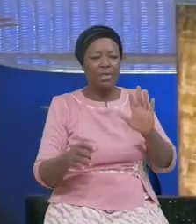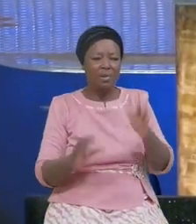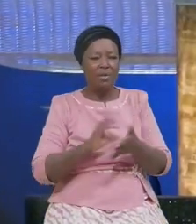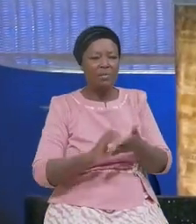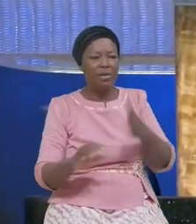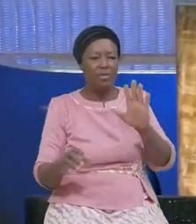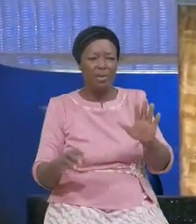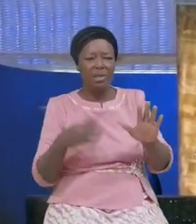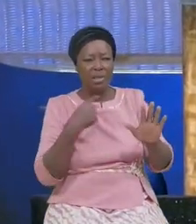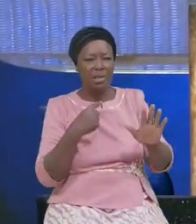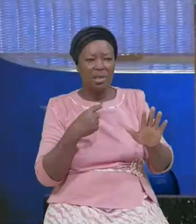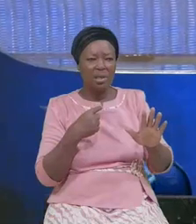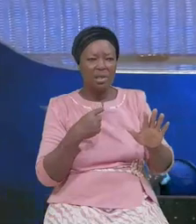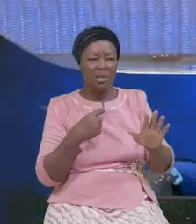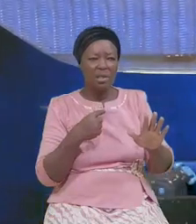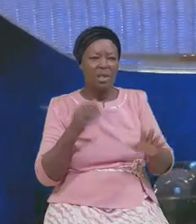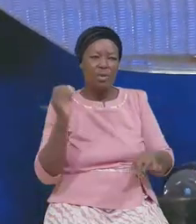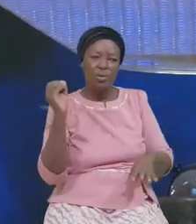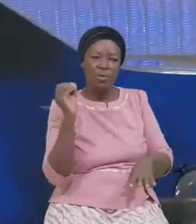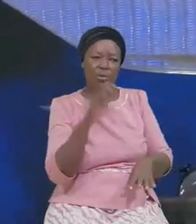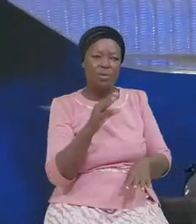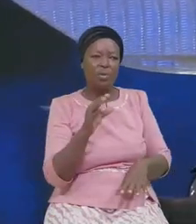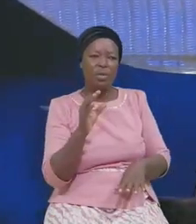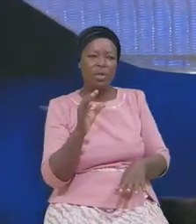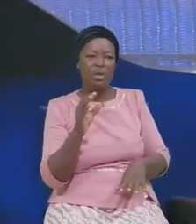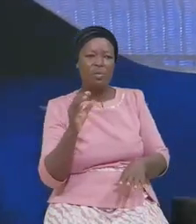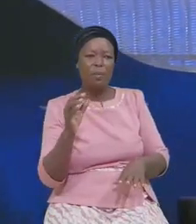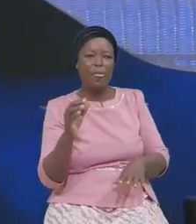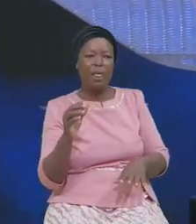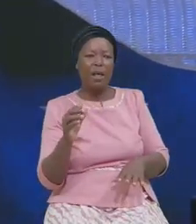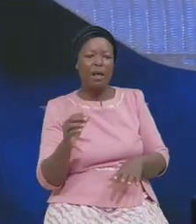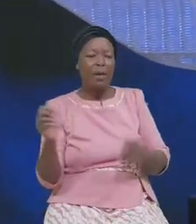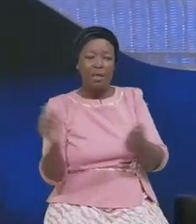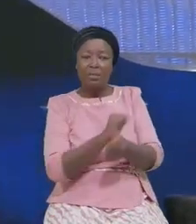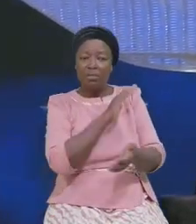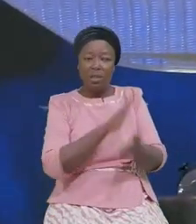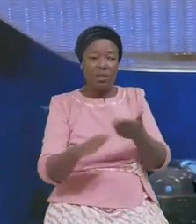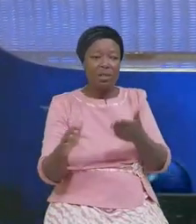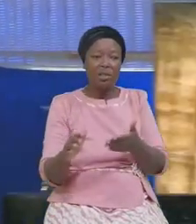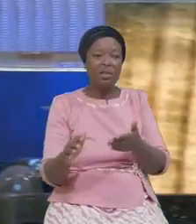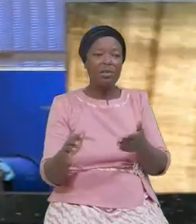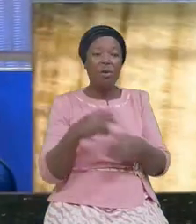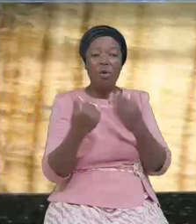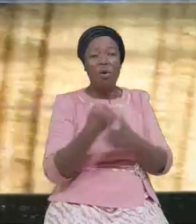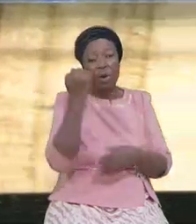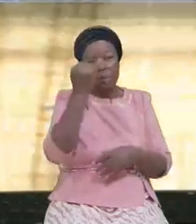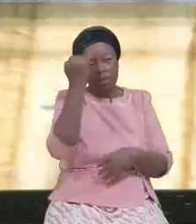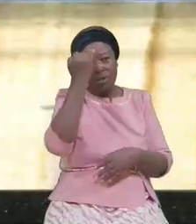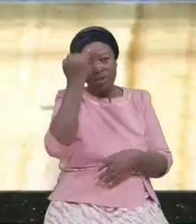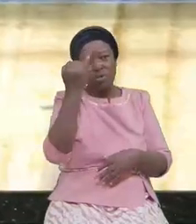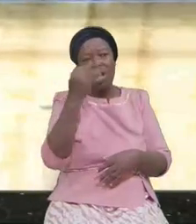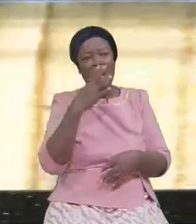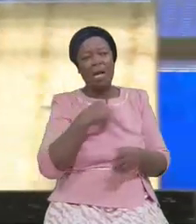dit, nous renversons les raisonnements et toute hauteur qui s'élève contre